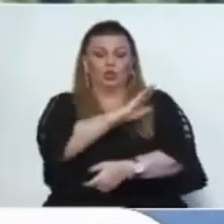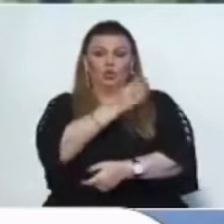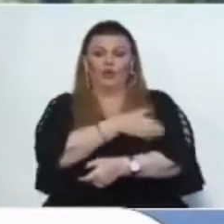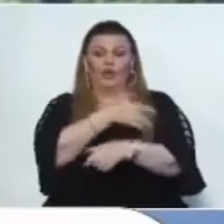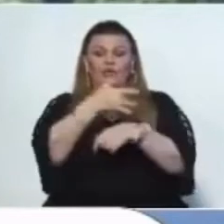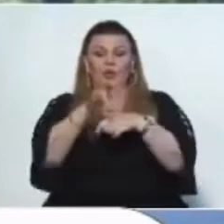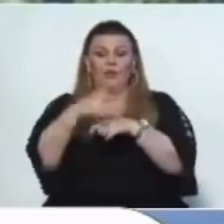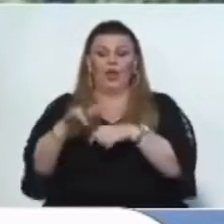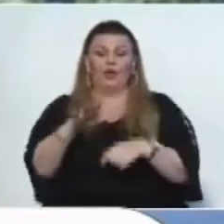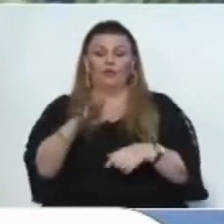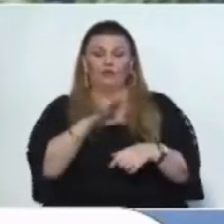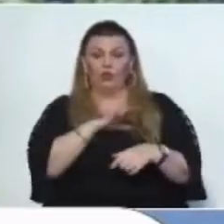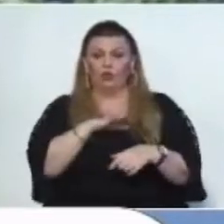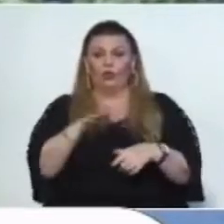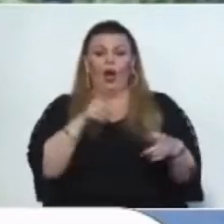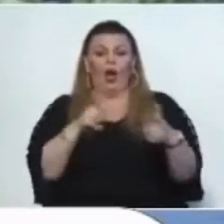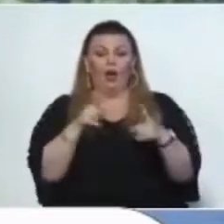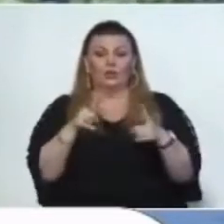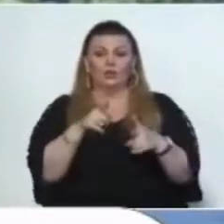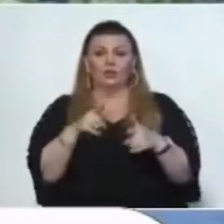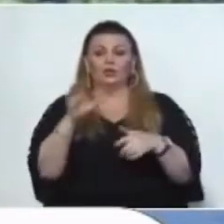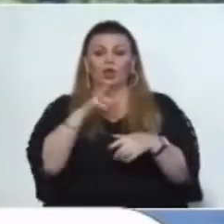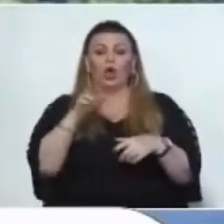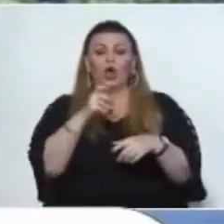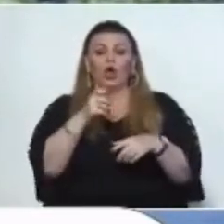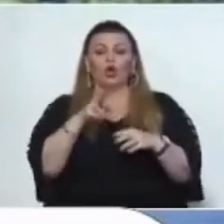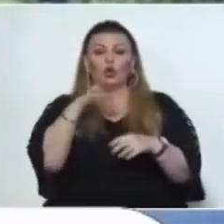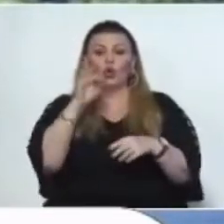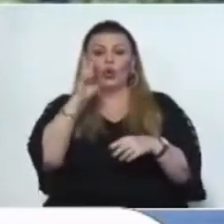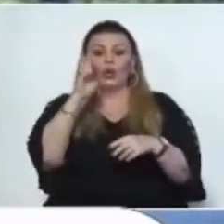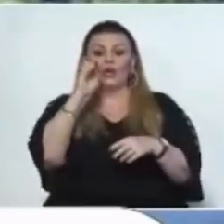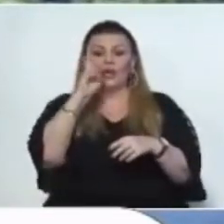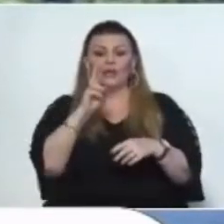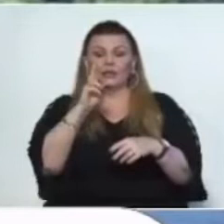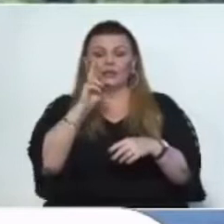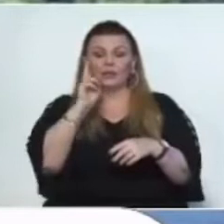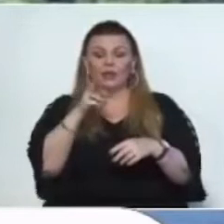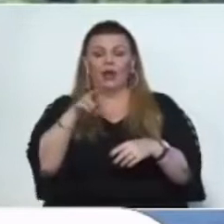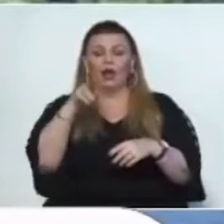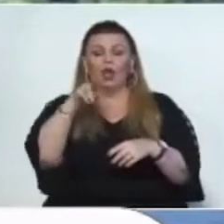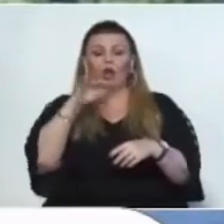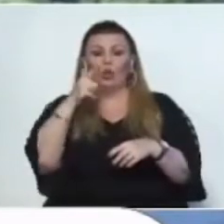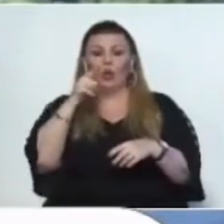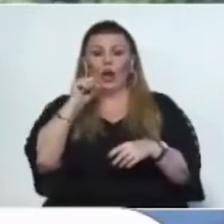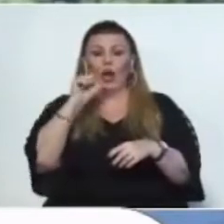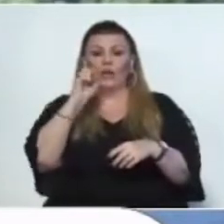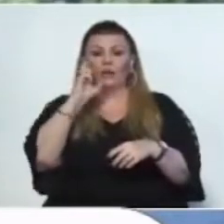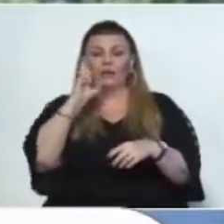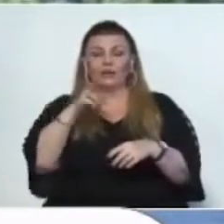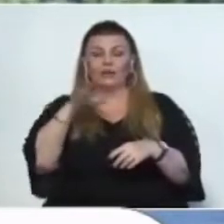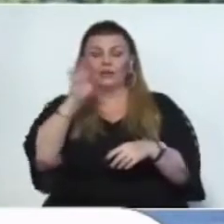məhv edilibdir və hazırda yenə də Donetsk və Luganski vilayətlərində çox ağır döyüşlər davam